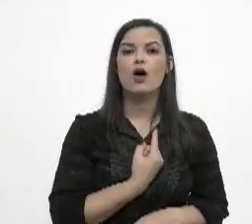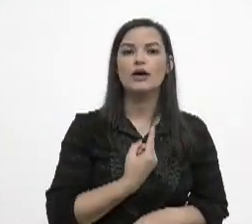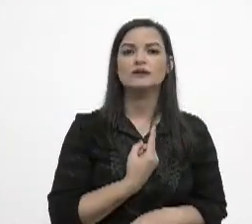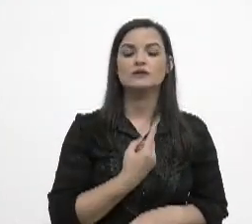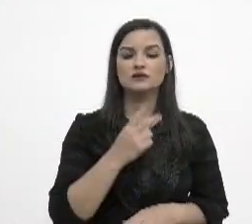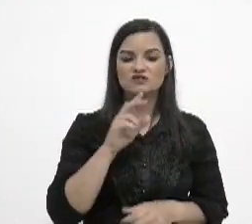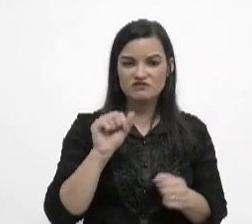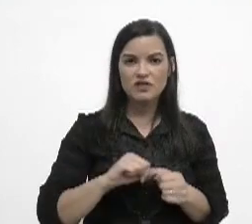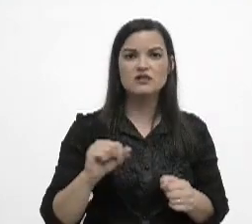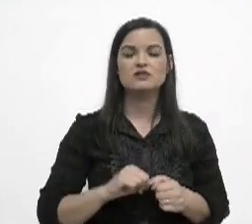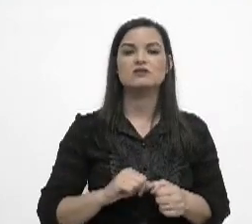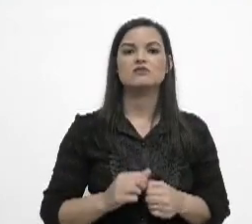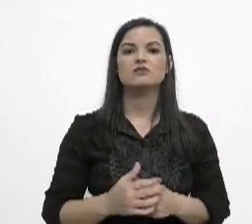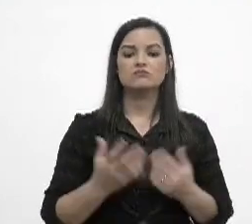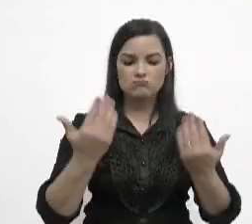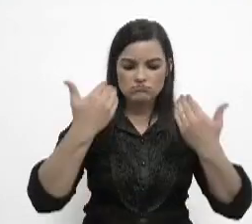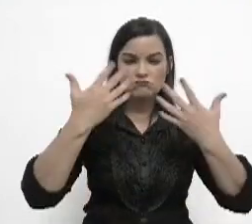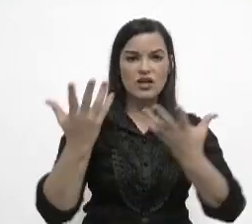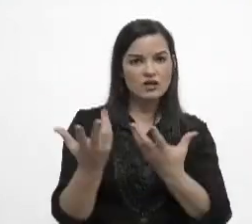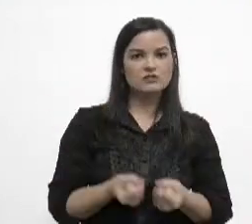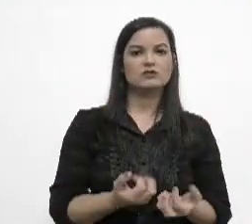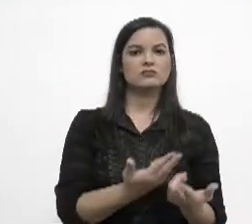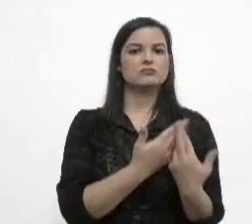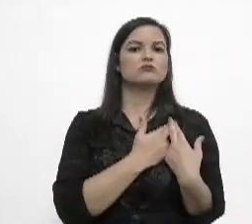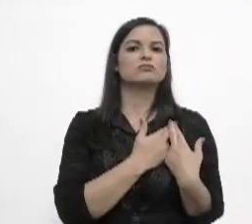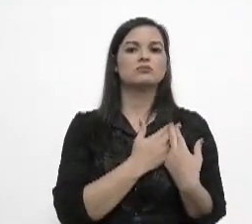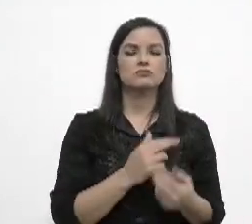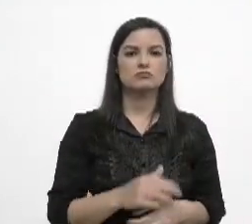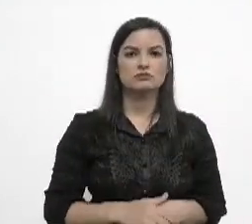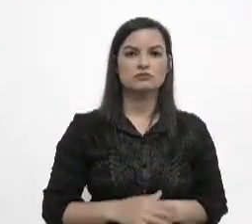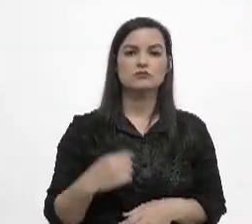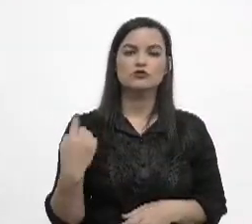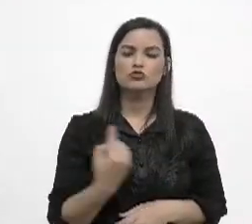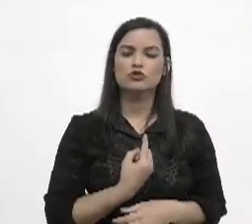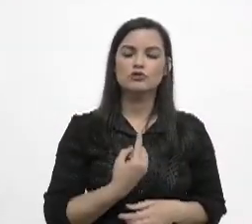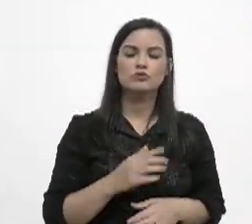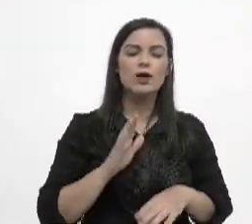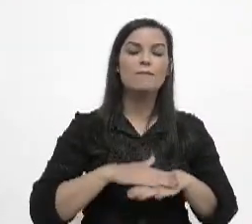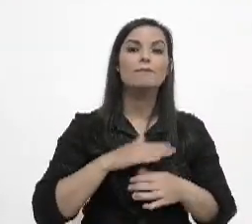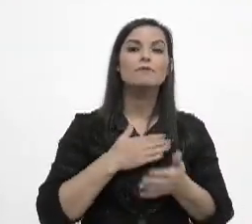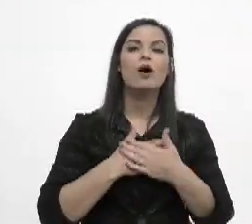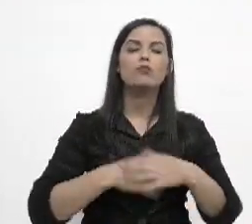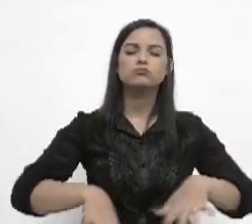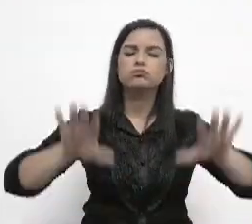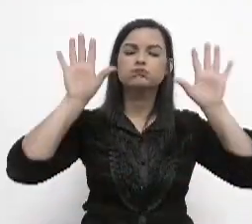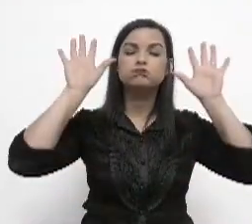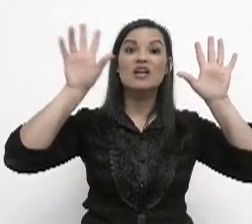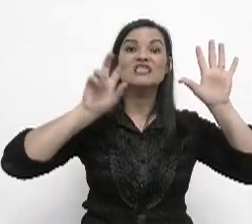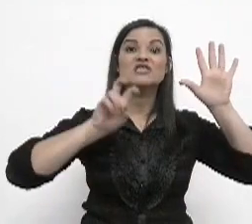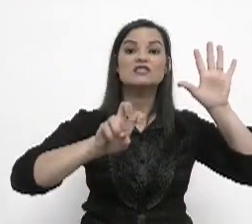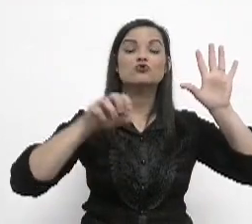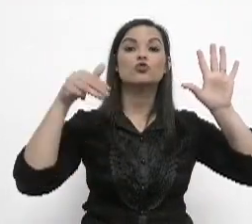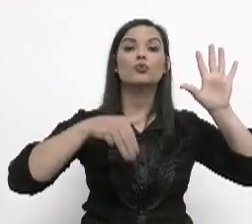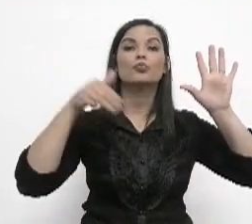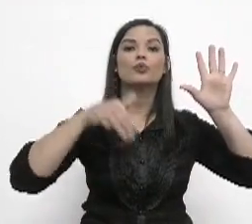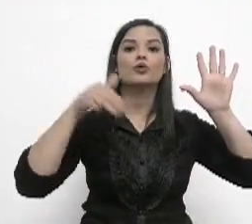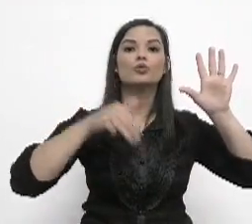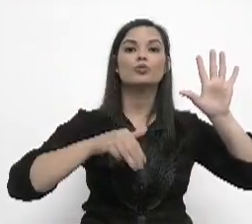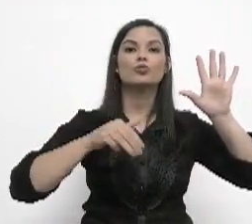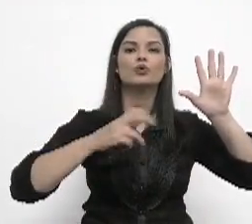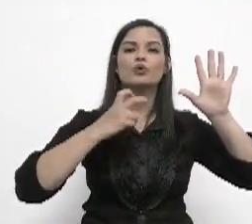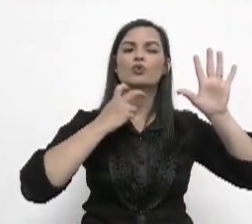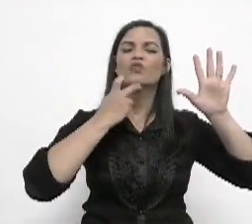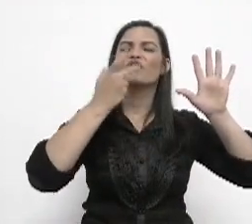우리 통성으로 한 5분간 하나님 앞에 소리내어 E assim 기도하십시오. vamos estender nossas mãos para os céus e vamos orar por 5 minutos em vozes altas